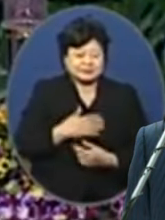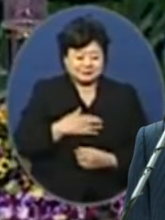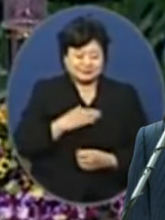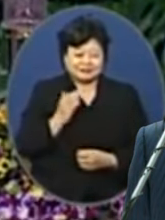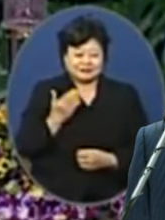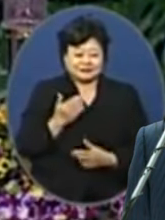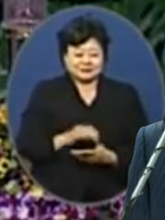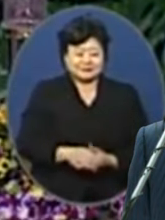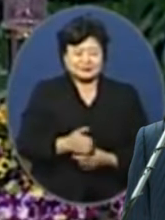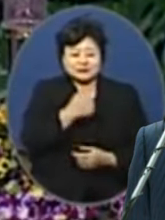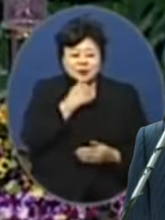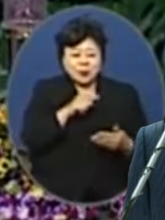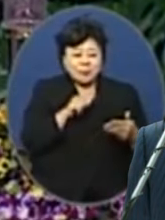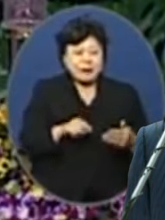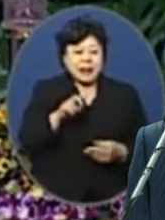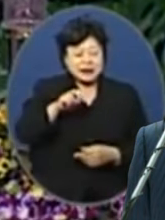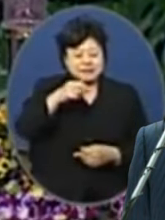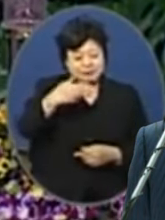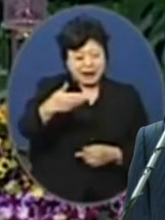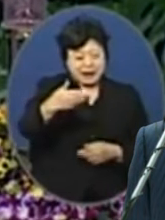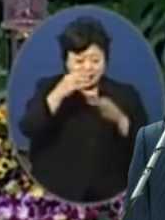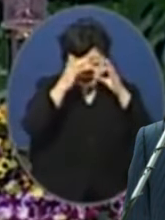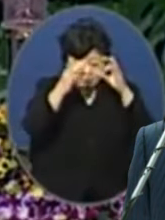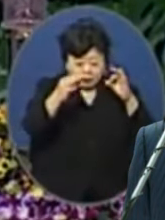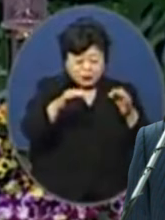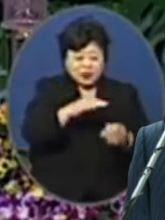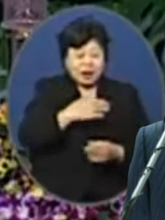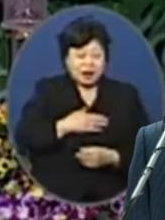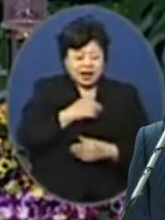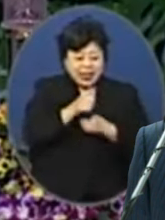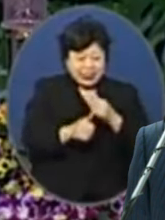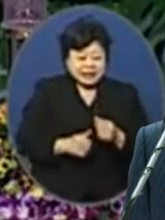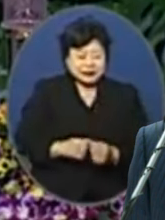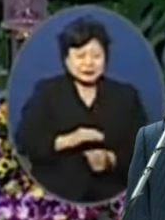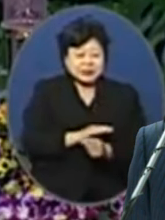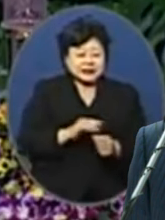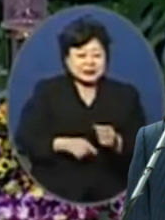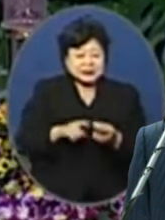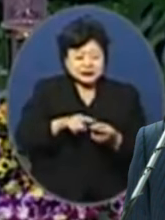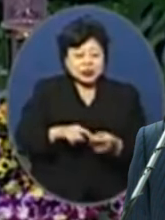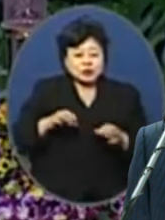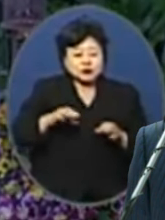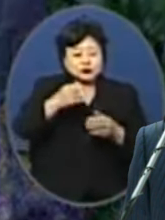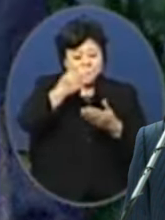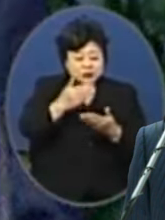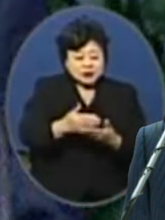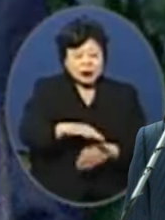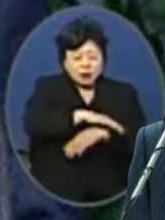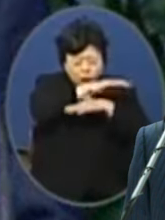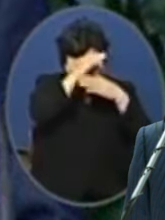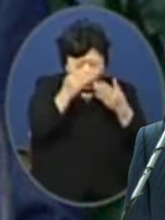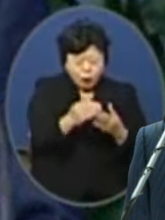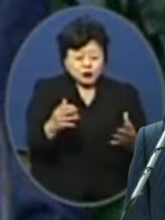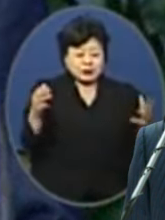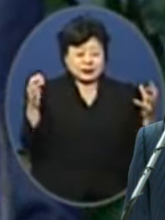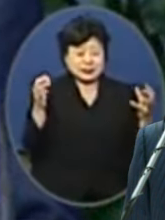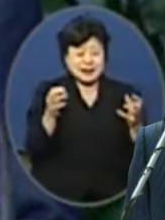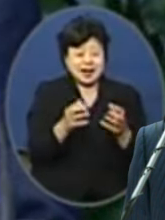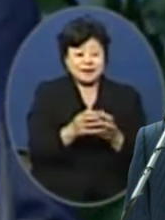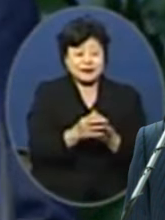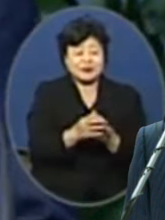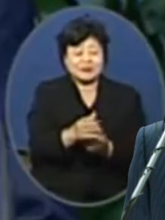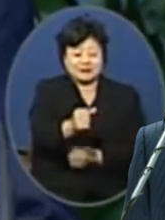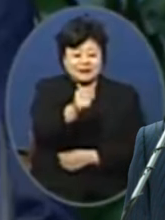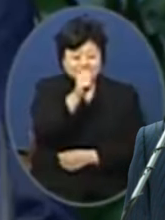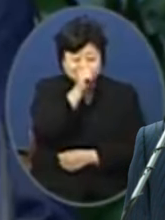되는 것입니다 로마서 8장 28절 보면 우리가 알거니와 하나님을 사랑하는 자 곧 그뜻대로 부르심을 입은 자들에게는 모든